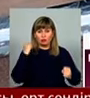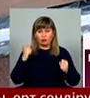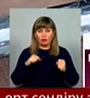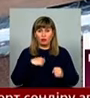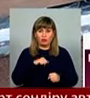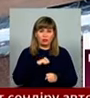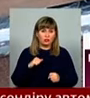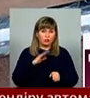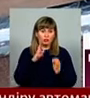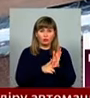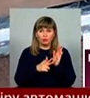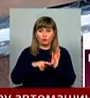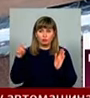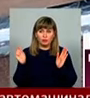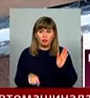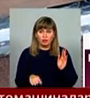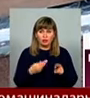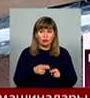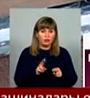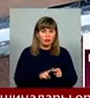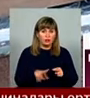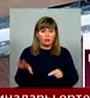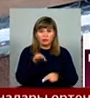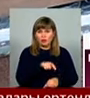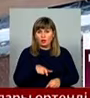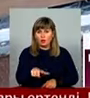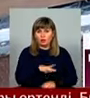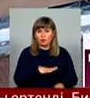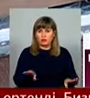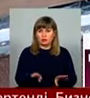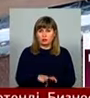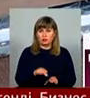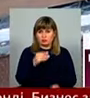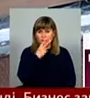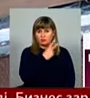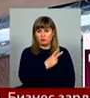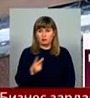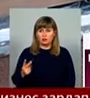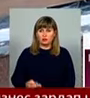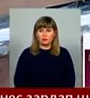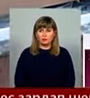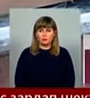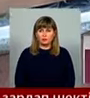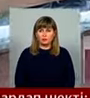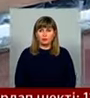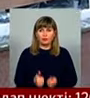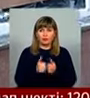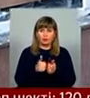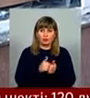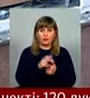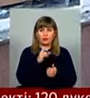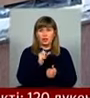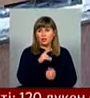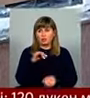сам в 8 часов, потому что все это... недоступно, перекрыто было. И вот картина. Рядом тоже вот Каспий банк, тоже